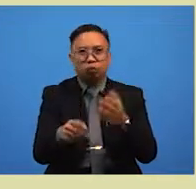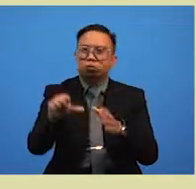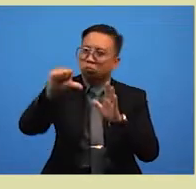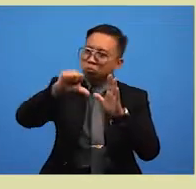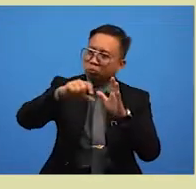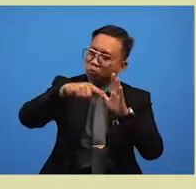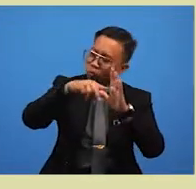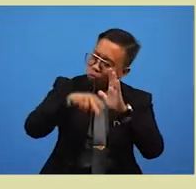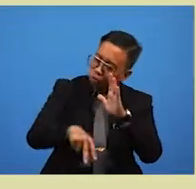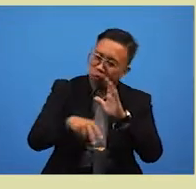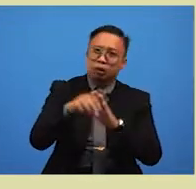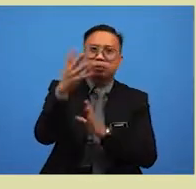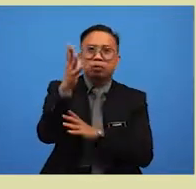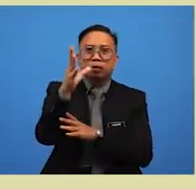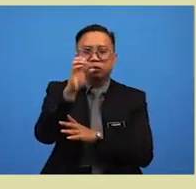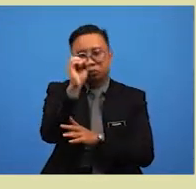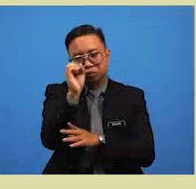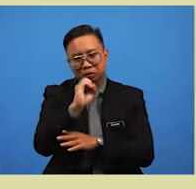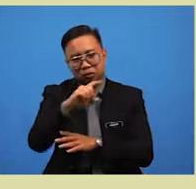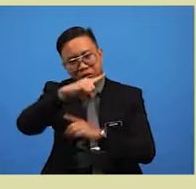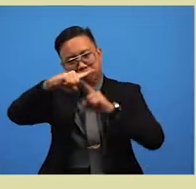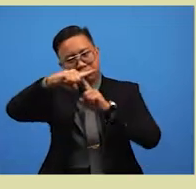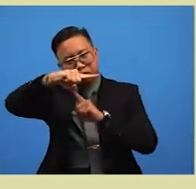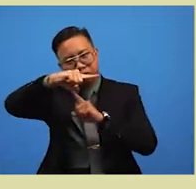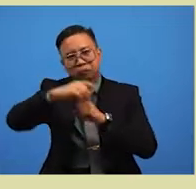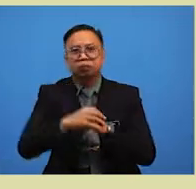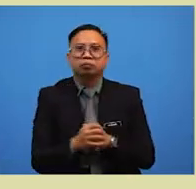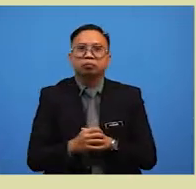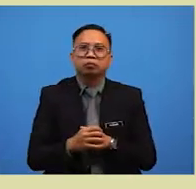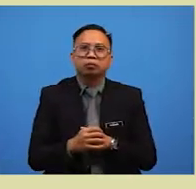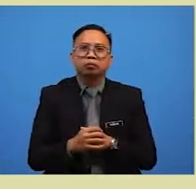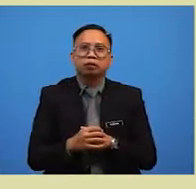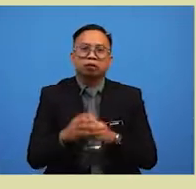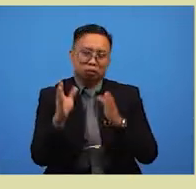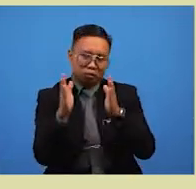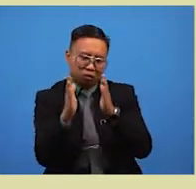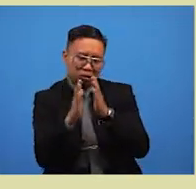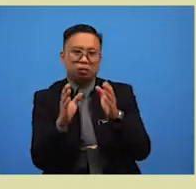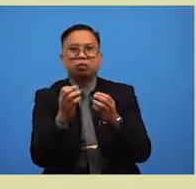darjah Celsius. Keadaan menjadi sejuk, menyebabkan batuan mengecut.